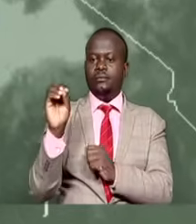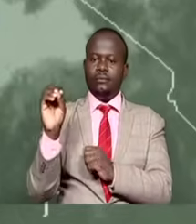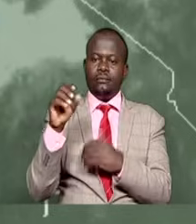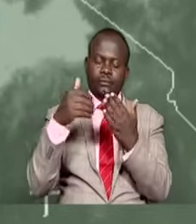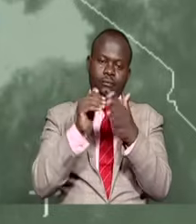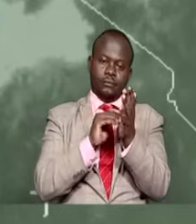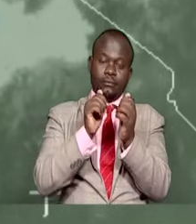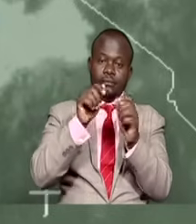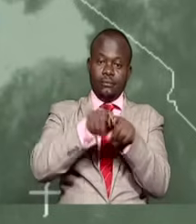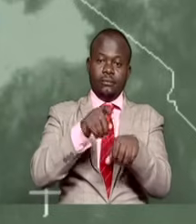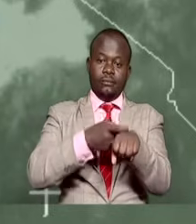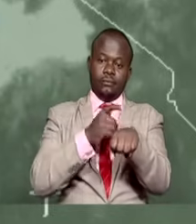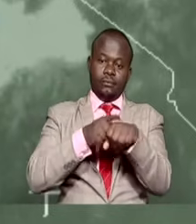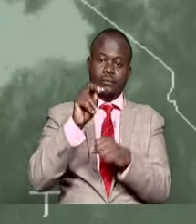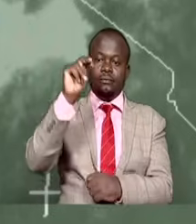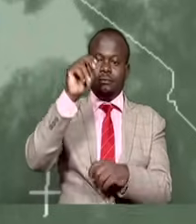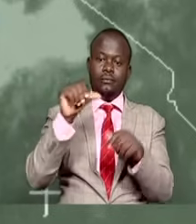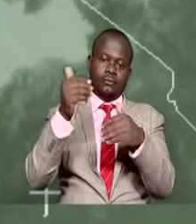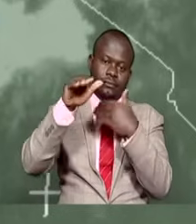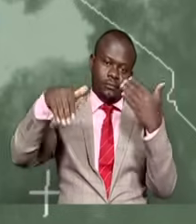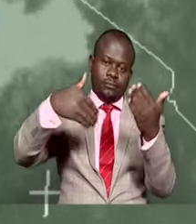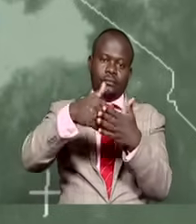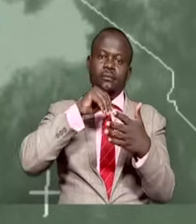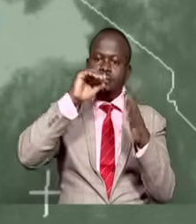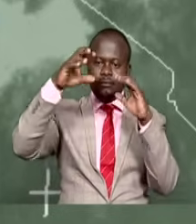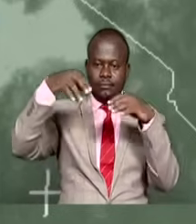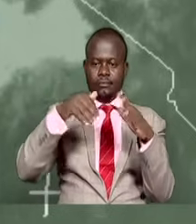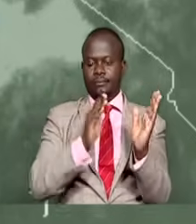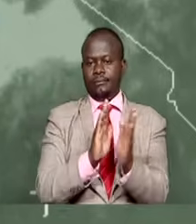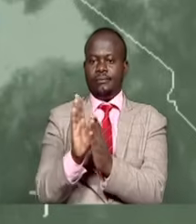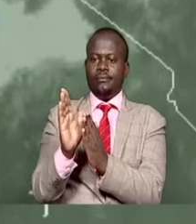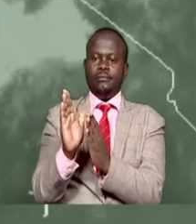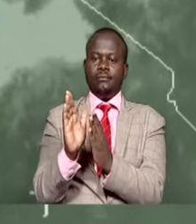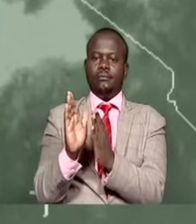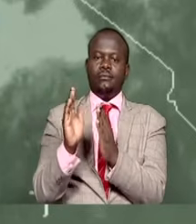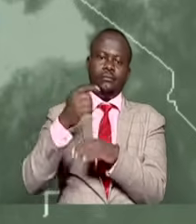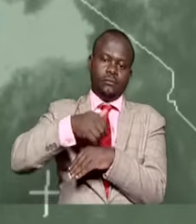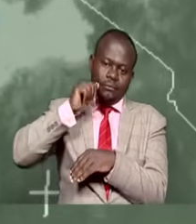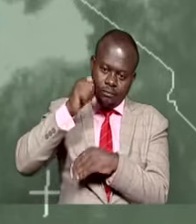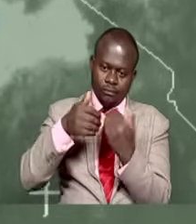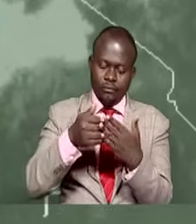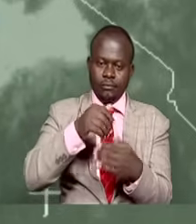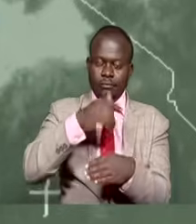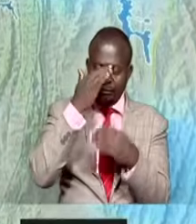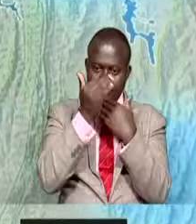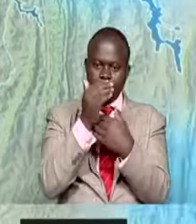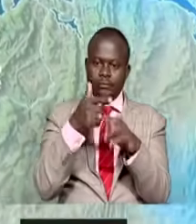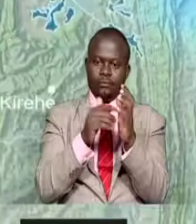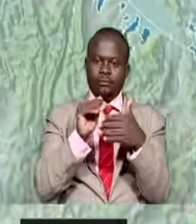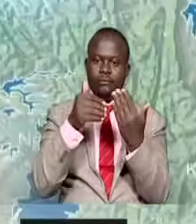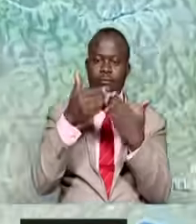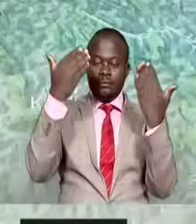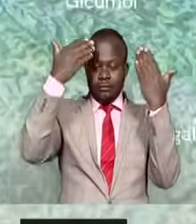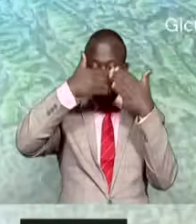kimwe na Musanze mu ntara y'amajyaruguru ahandi hose nta mvura ihateganyijwe naho ku munsi w'ejo mu masaha ya mu gitondo ndetse